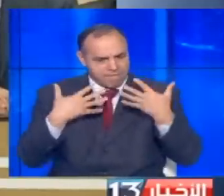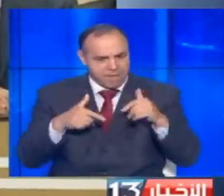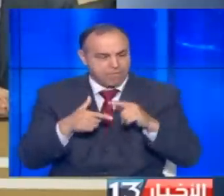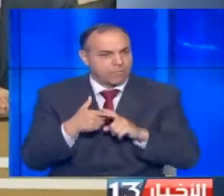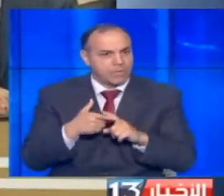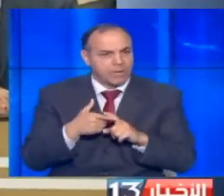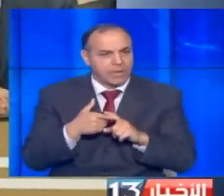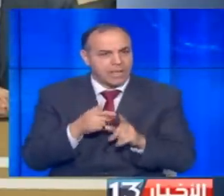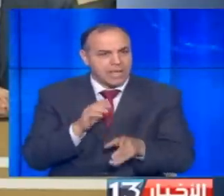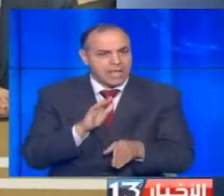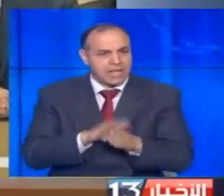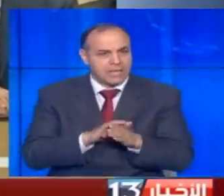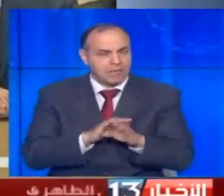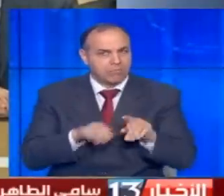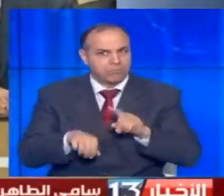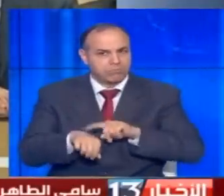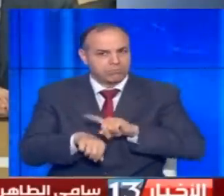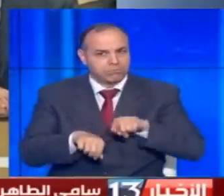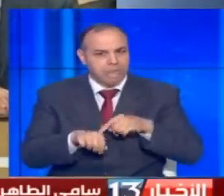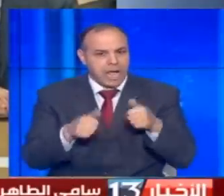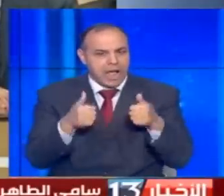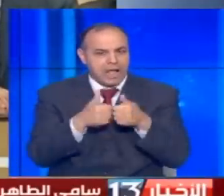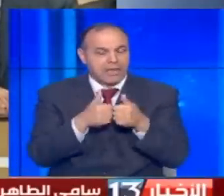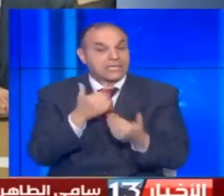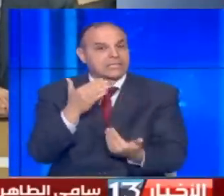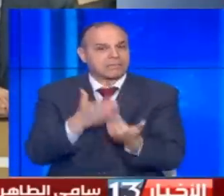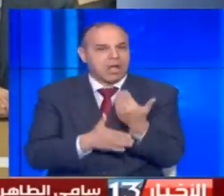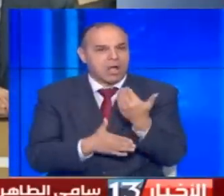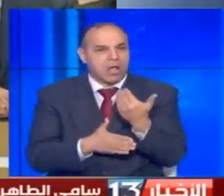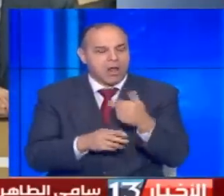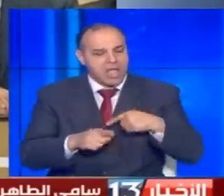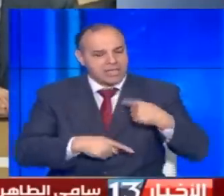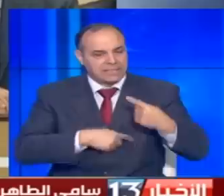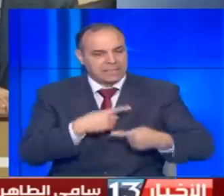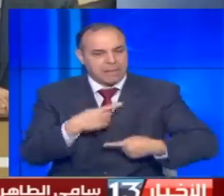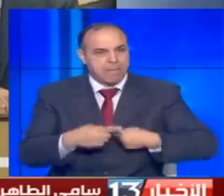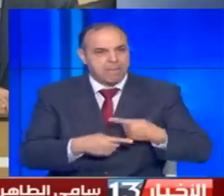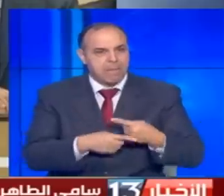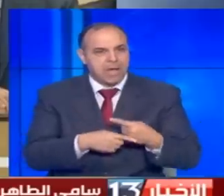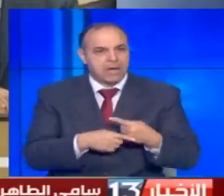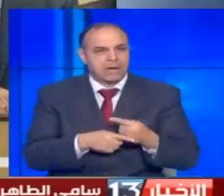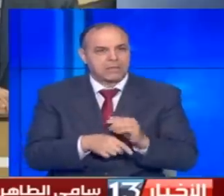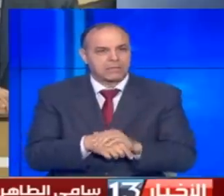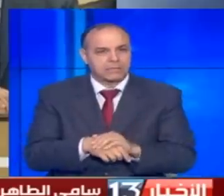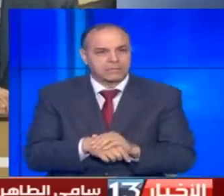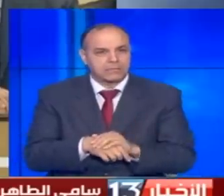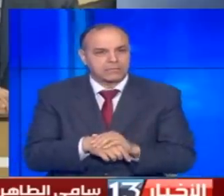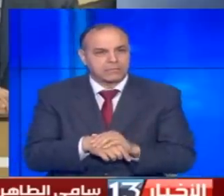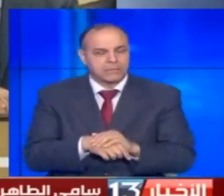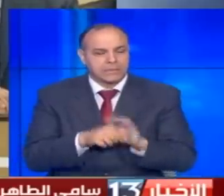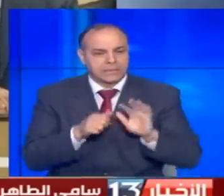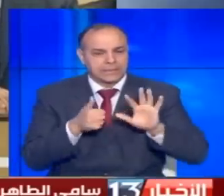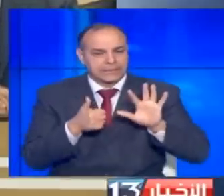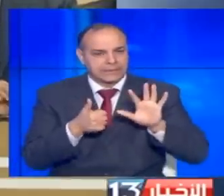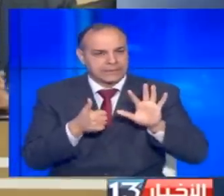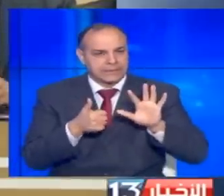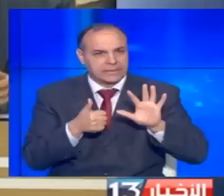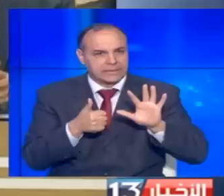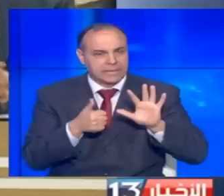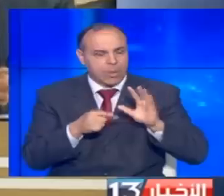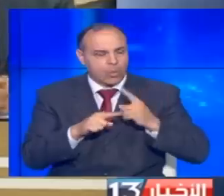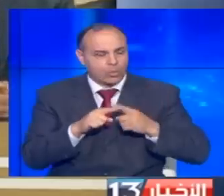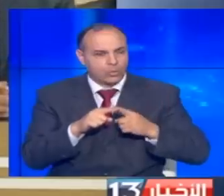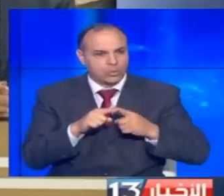انطلقت منذ تقريبا الساعه الحاديه عشر صباحا استمرت الى ما بعد السادسه ونصف